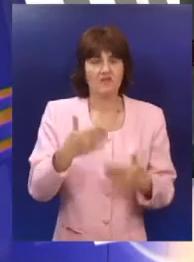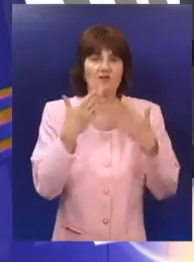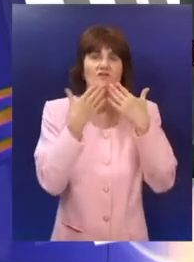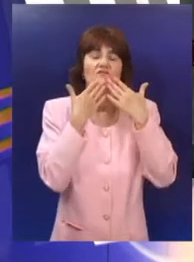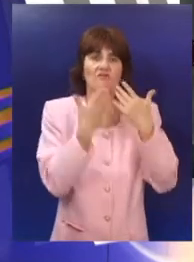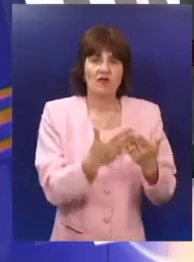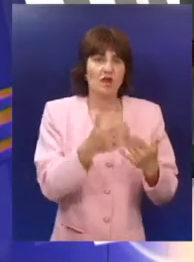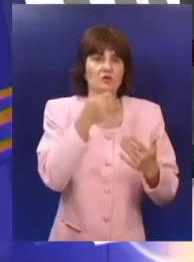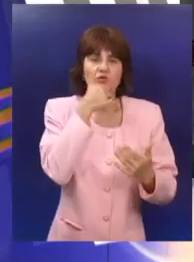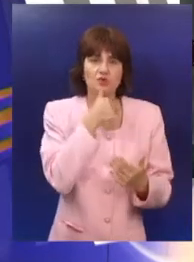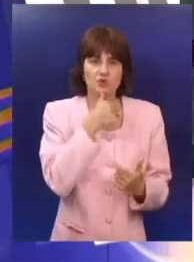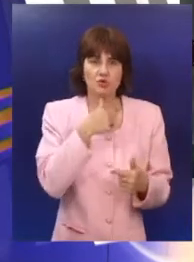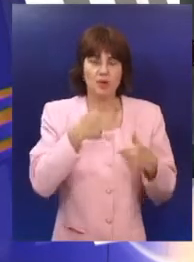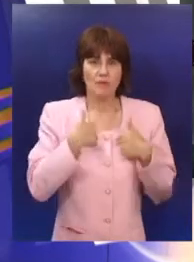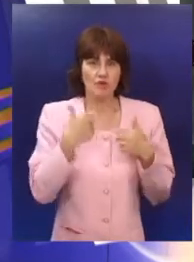su zahvalni što